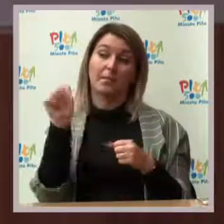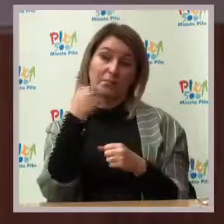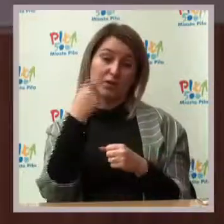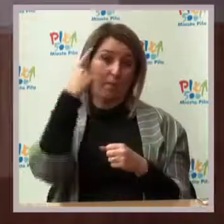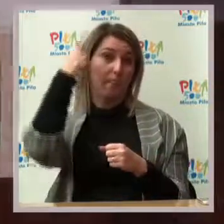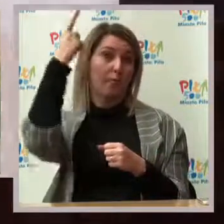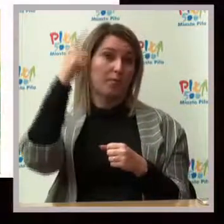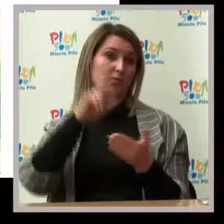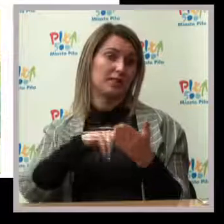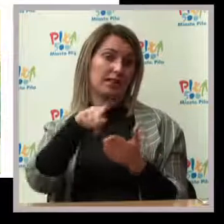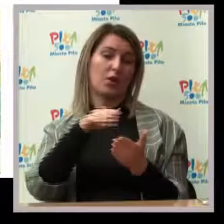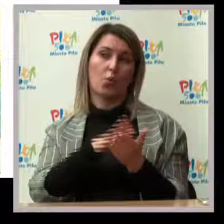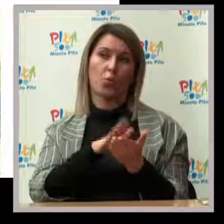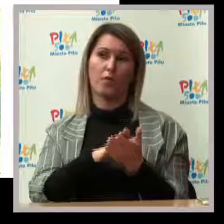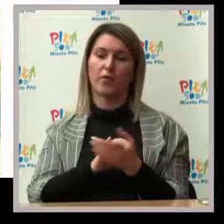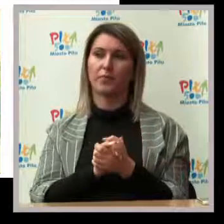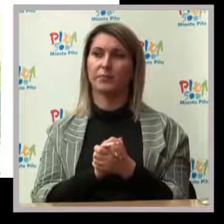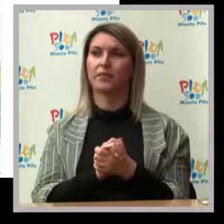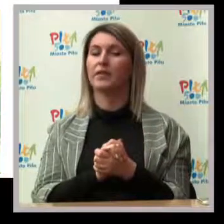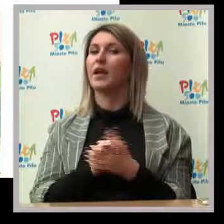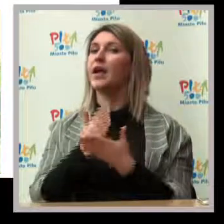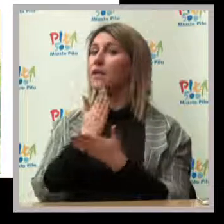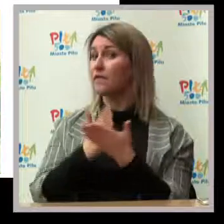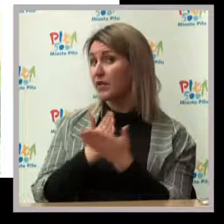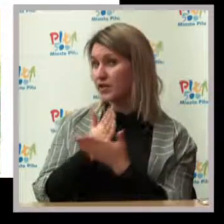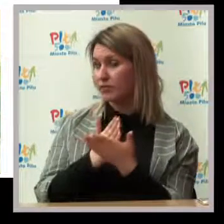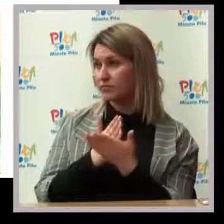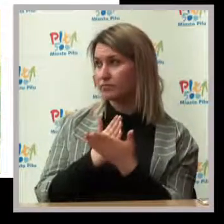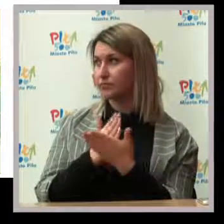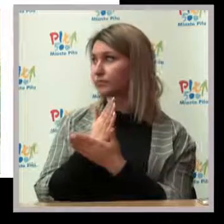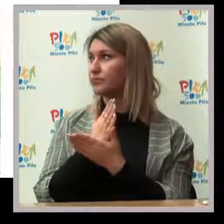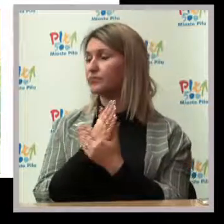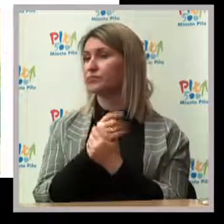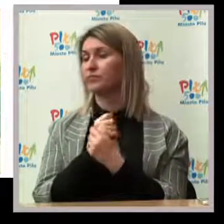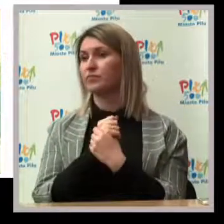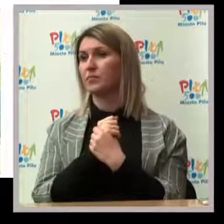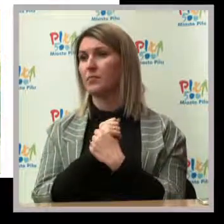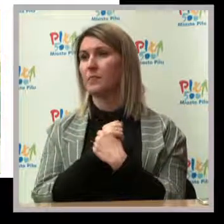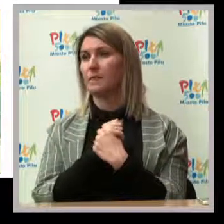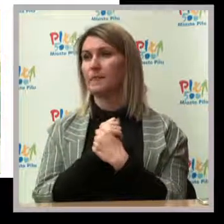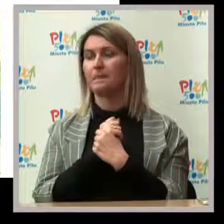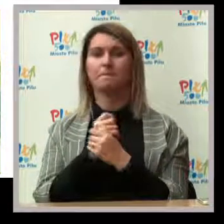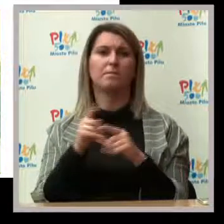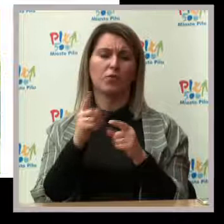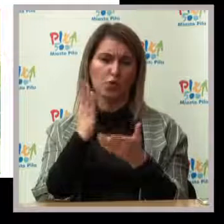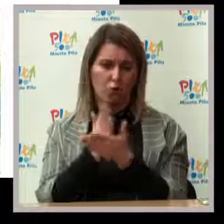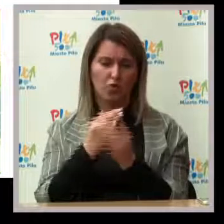tej uchwały krajobrazowej. Mam nadzieję, i to w wielu